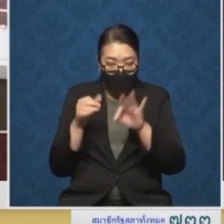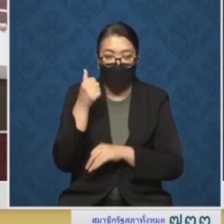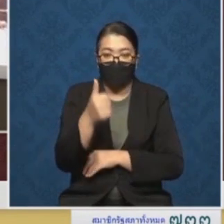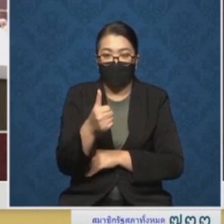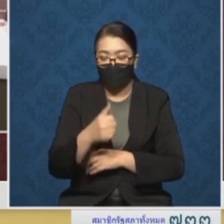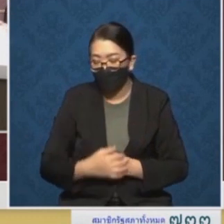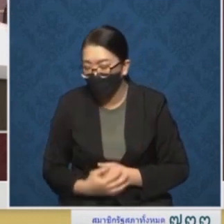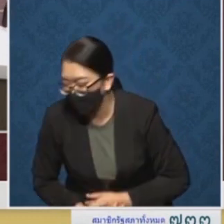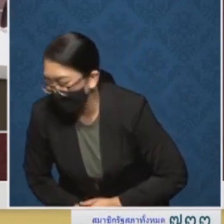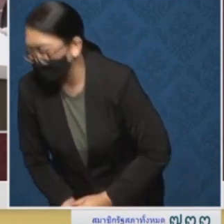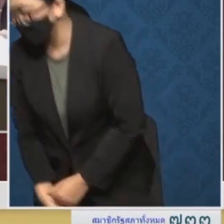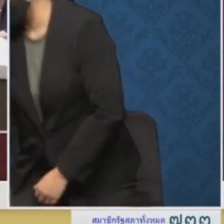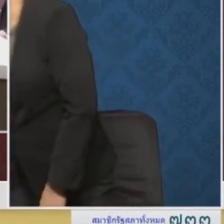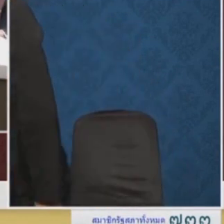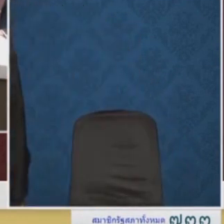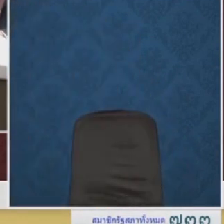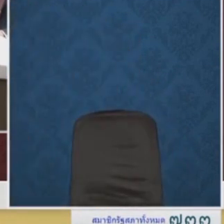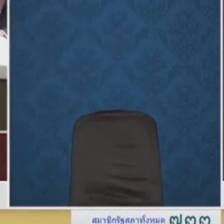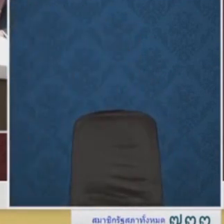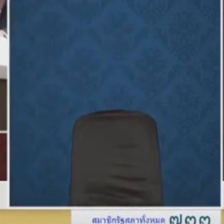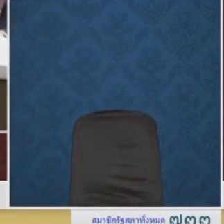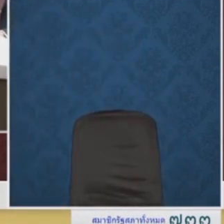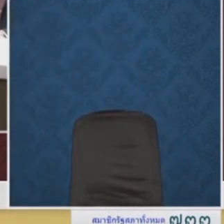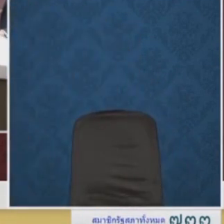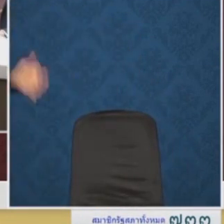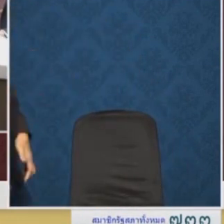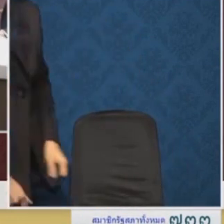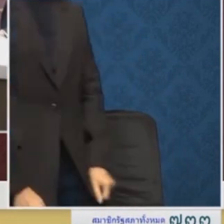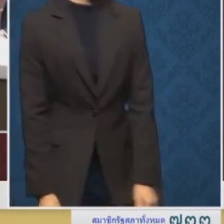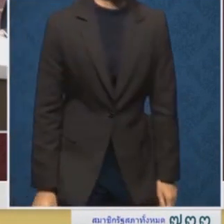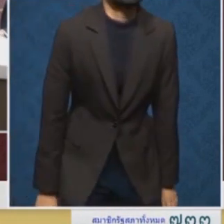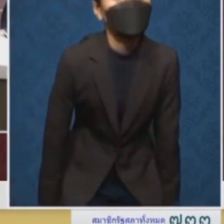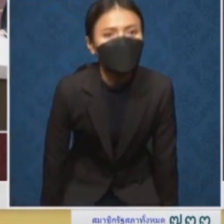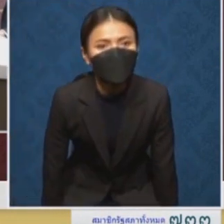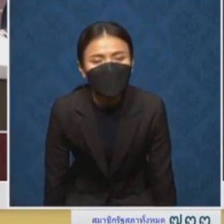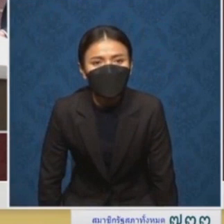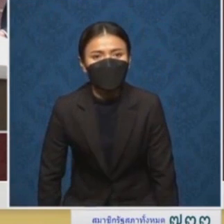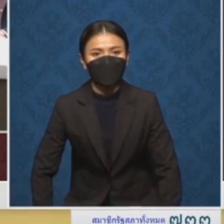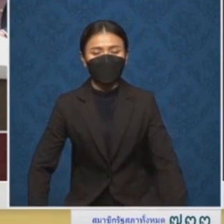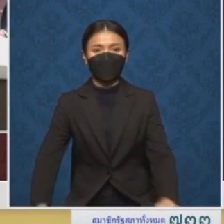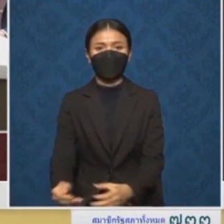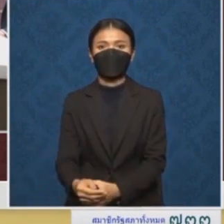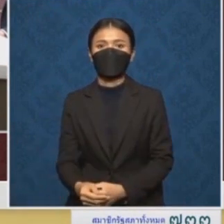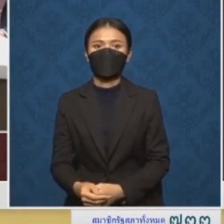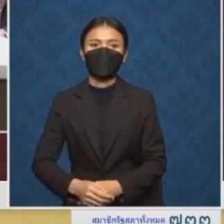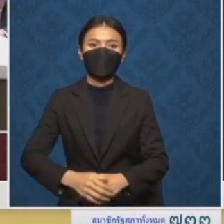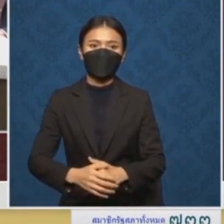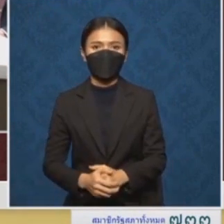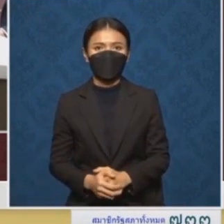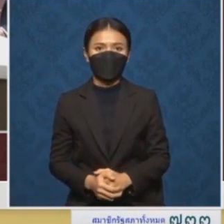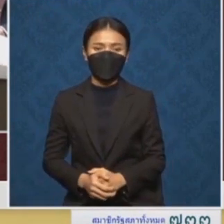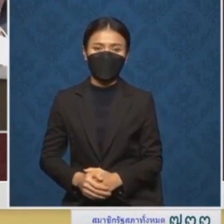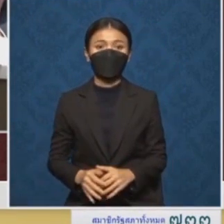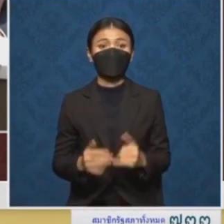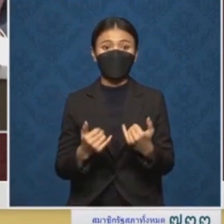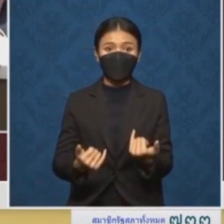เหตุผลที่ได้เสนอแก้ไขก็เนื่องจากรัฐธรรมนูญหลายฉบับที่ผ่านมาได้บัญญัติให้นายกรัฐมน